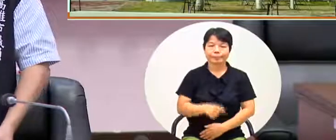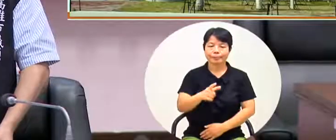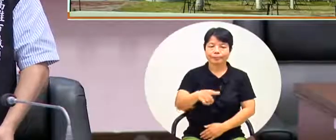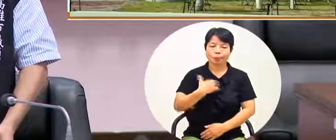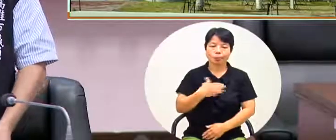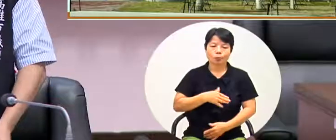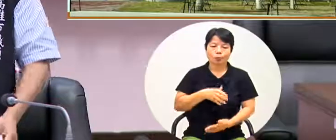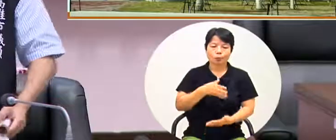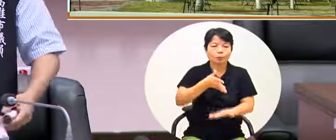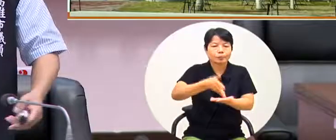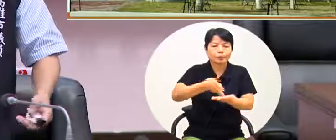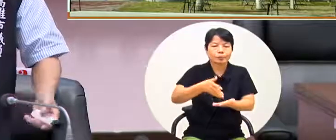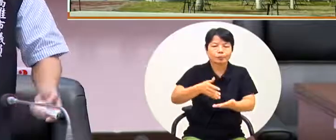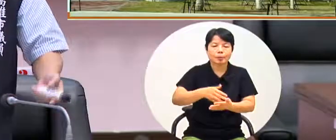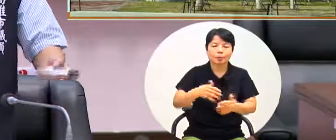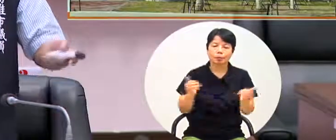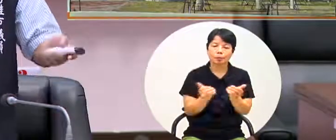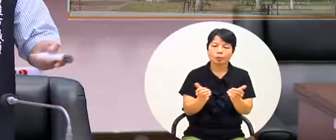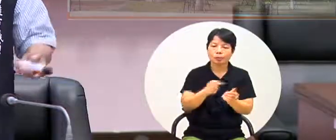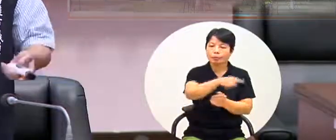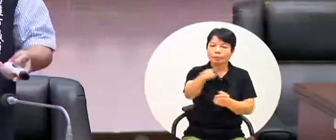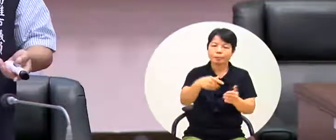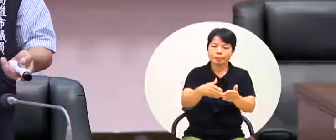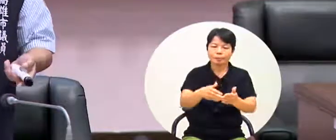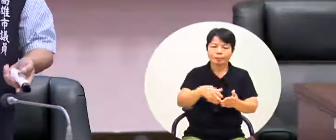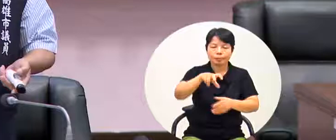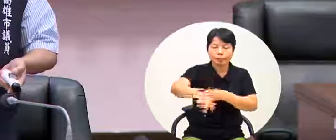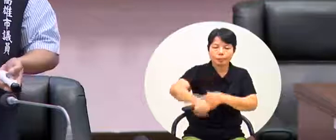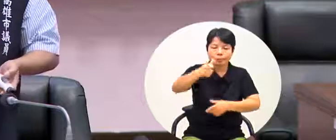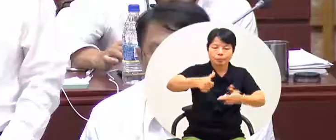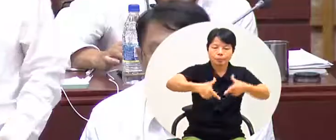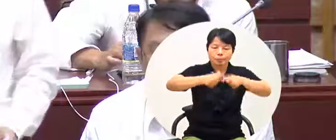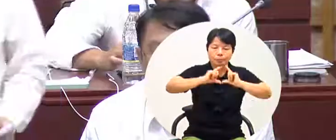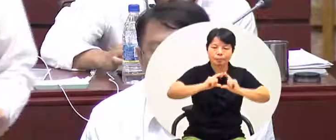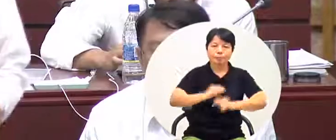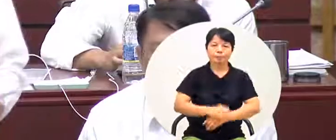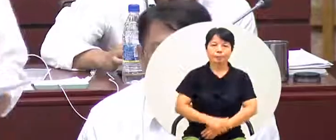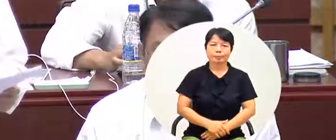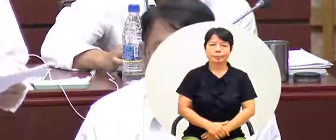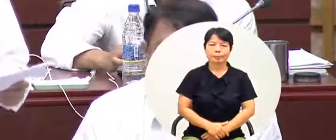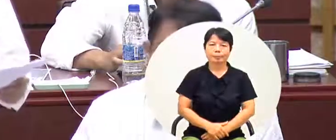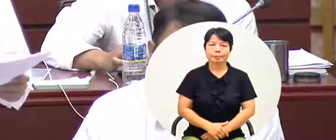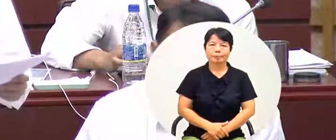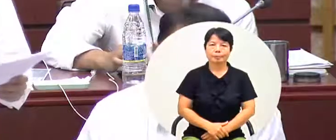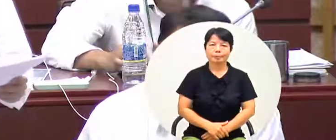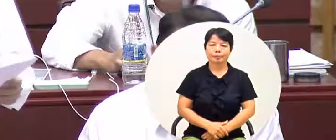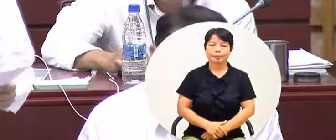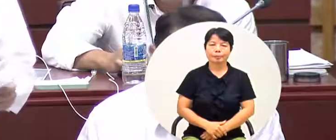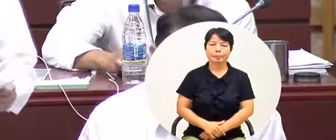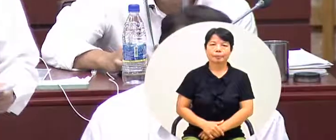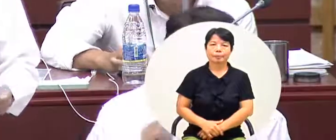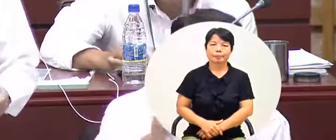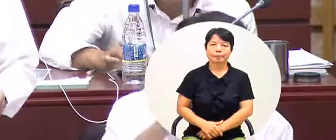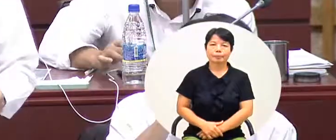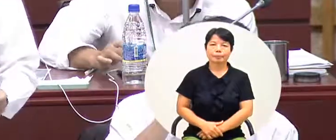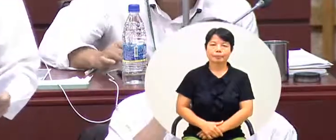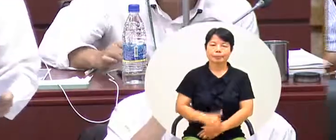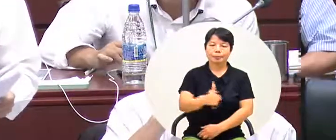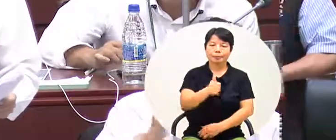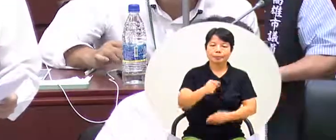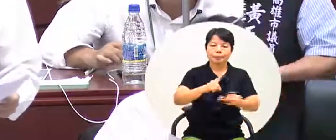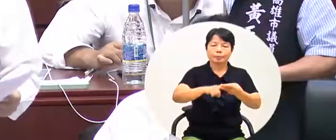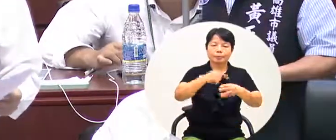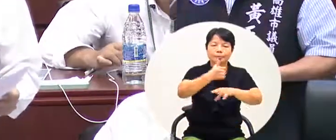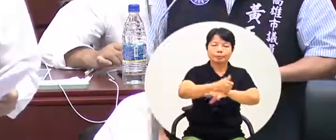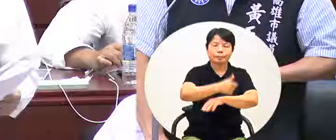来做简单的答复一下？ 黄处长，请答复。 谢谢主席，谢谢黄议员吼。坦途所讲的这